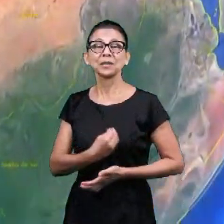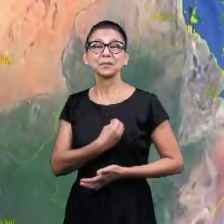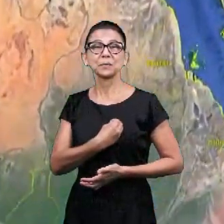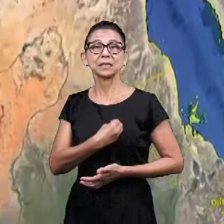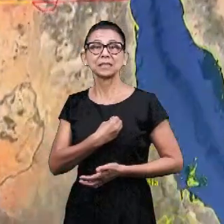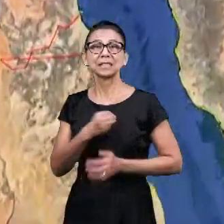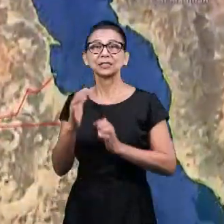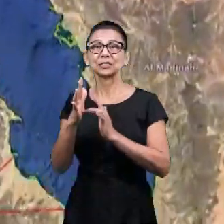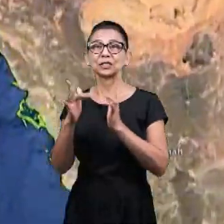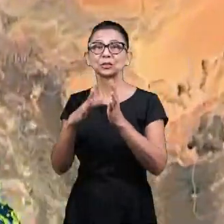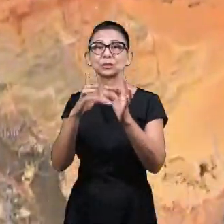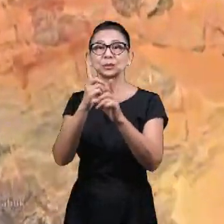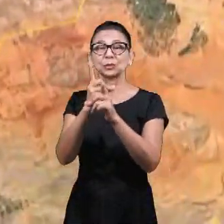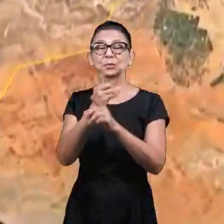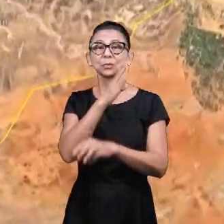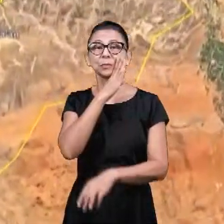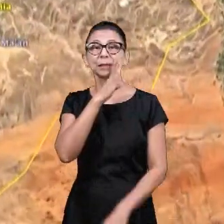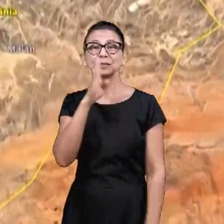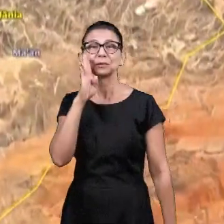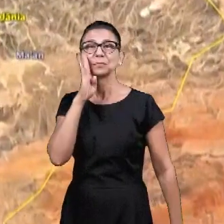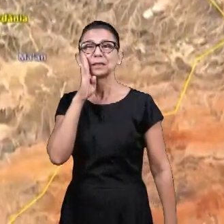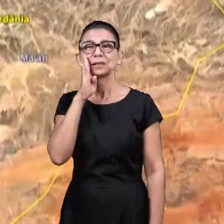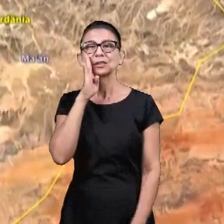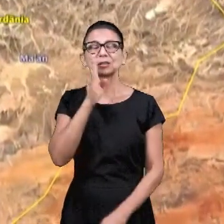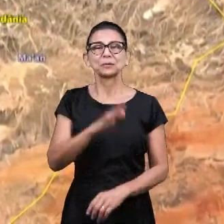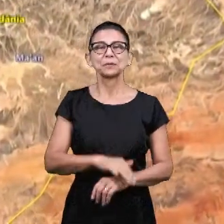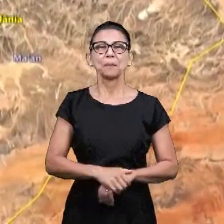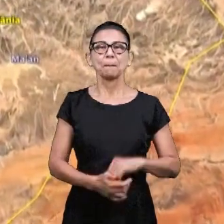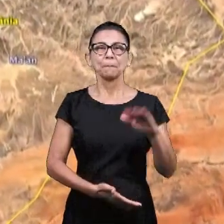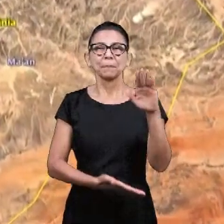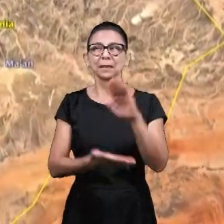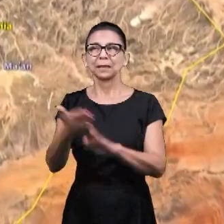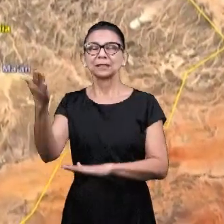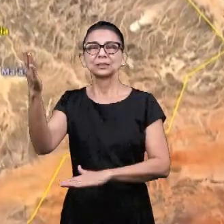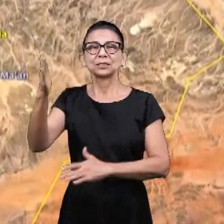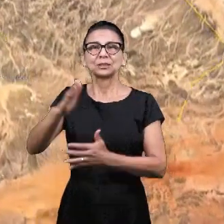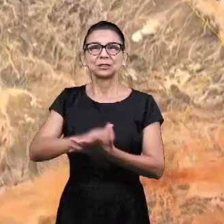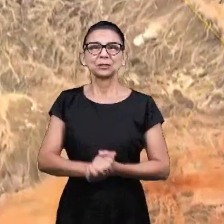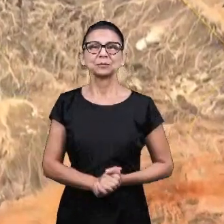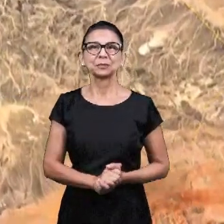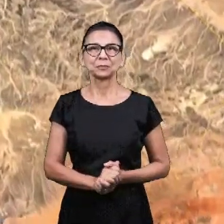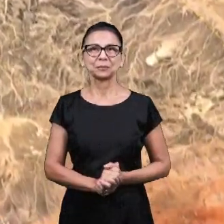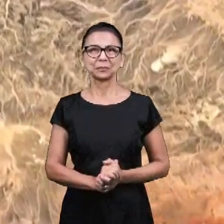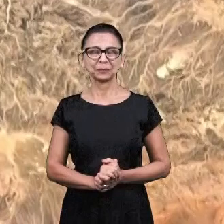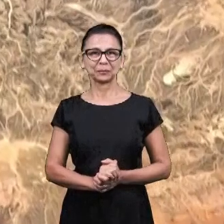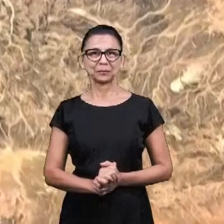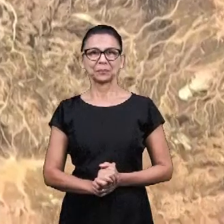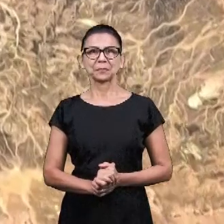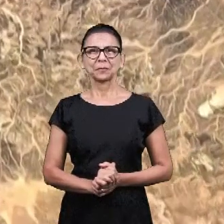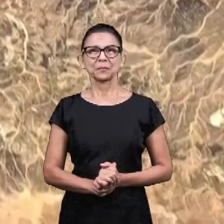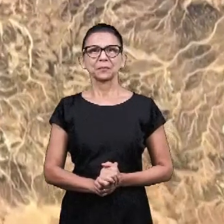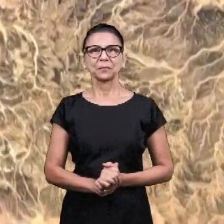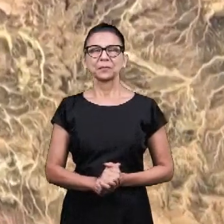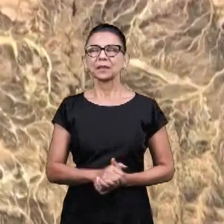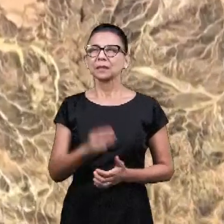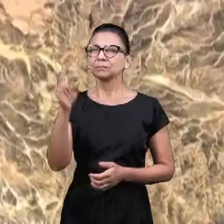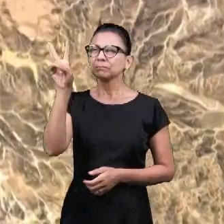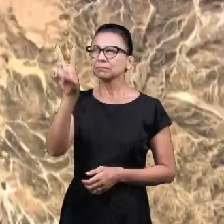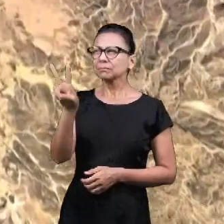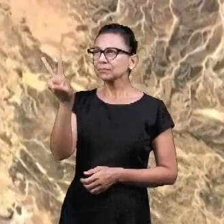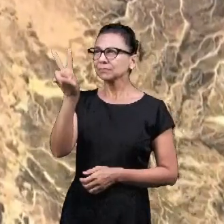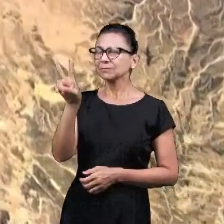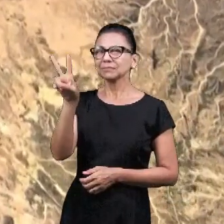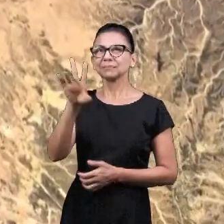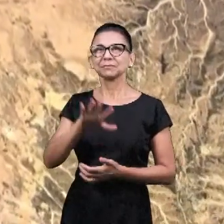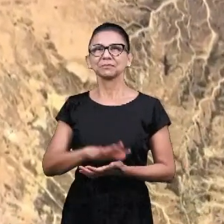ville dans laquelle le Seigneur Jésus a eu la rencontre avec l'aveugle Bartimée. Voilà, donc nous sommes dans la région du